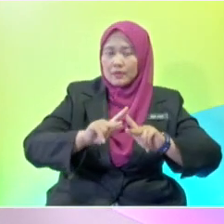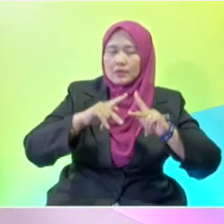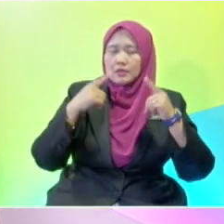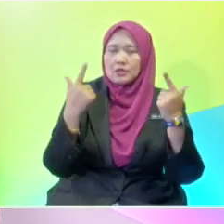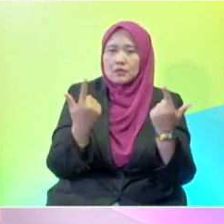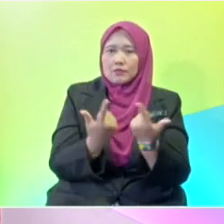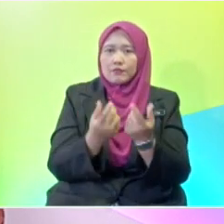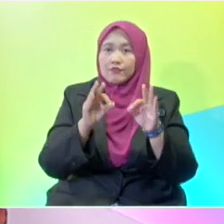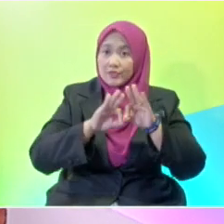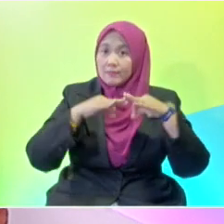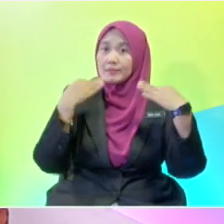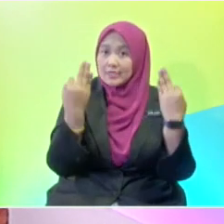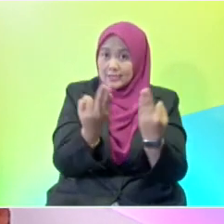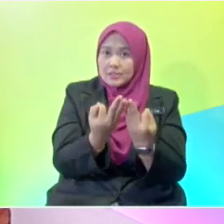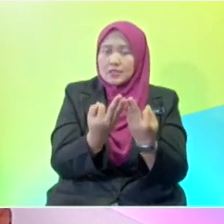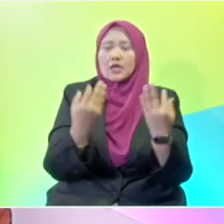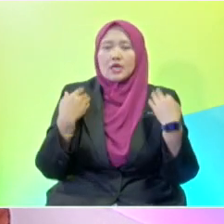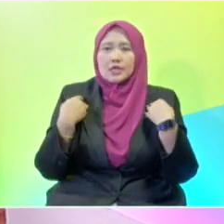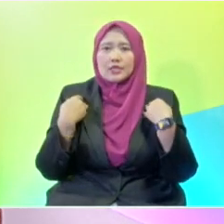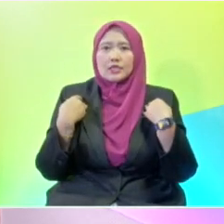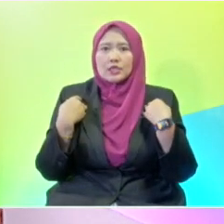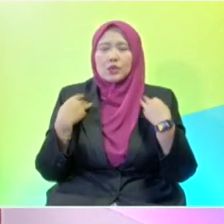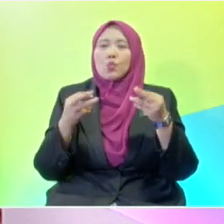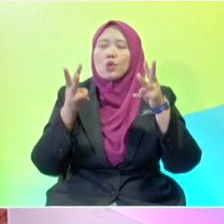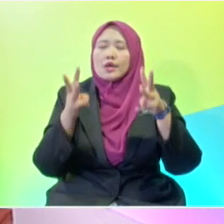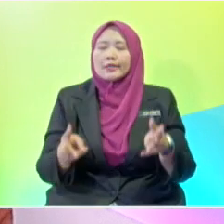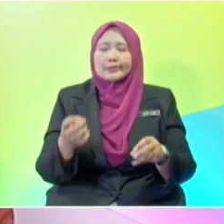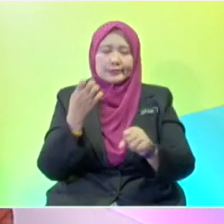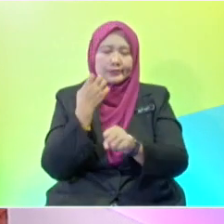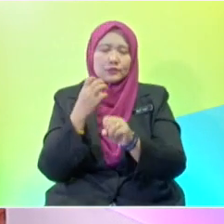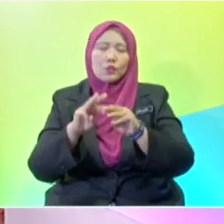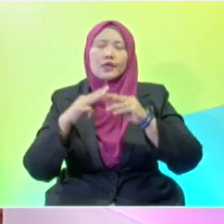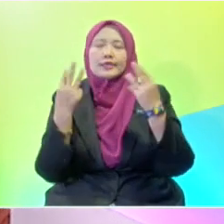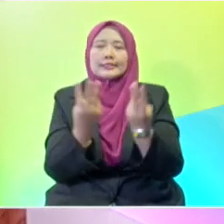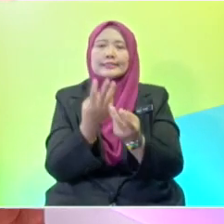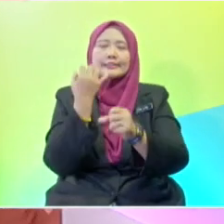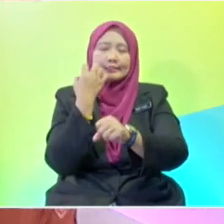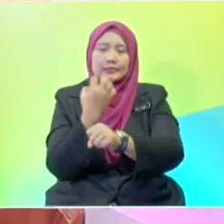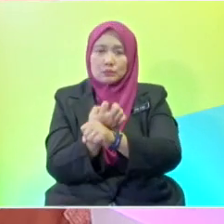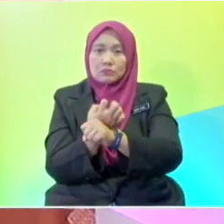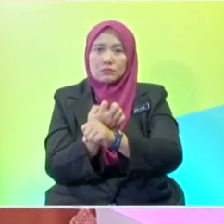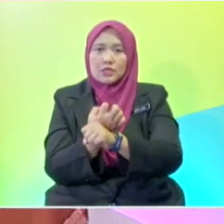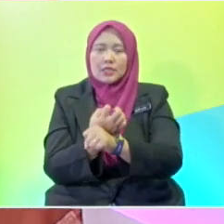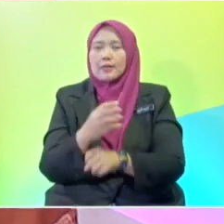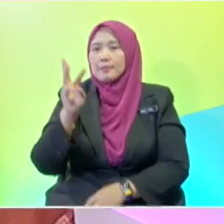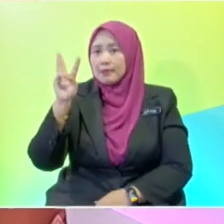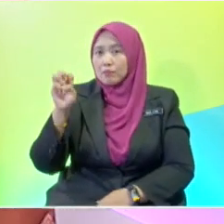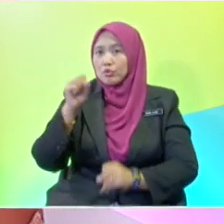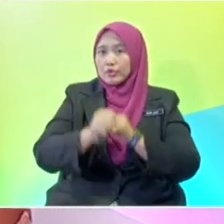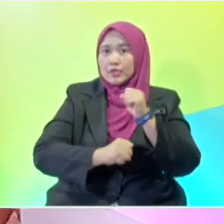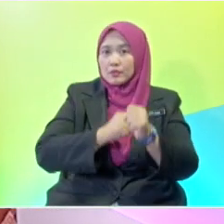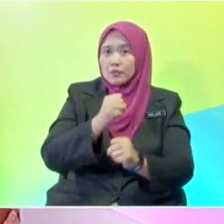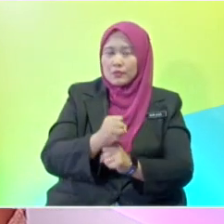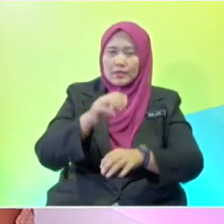jadi berdasarkan burang ini murid akan menemuram ah di keluarga ataupun Jiran tetangga yang terdekat